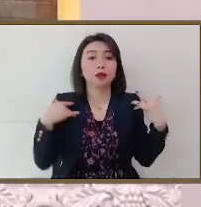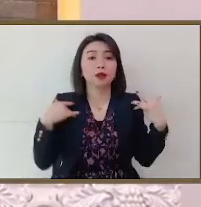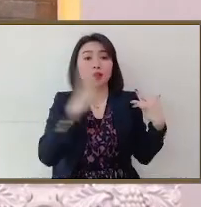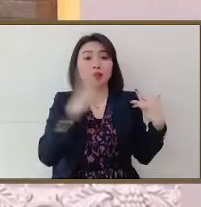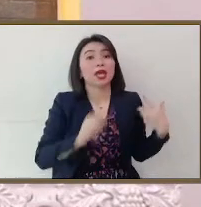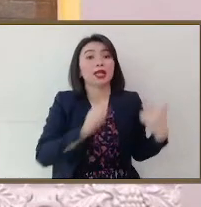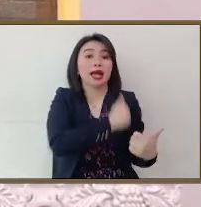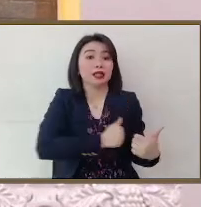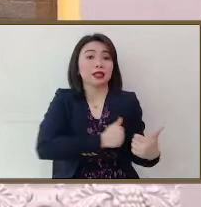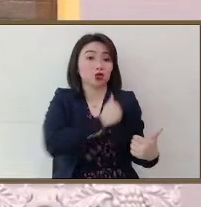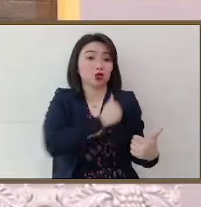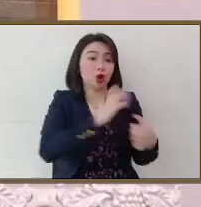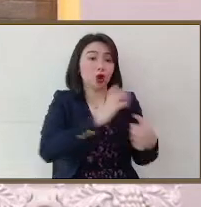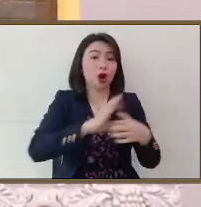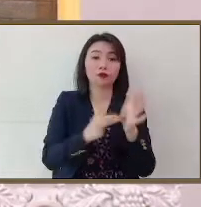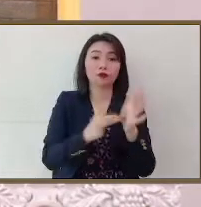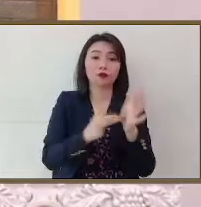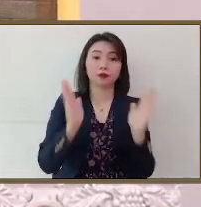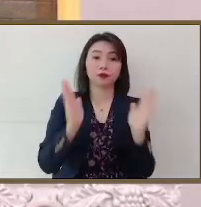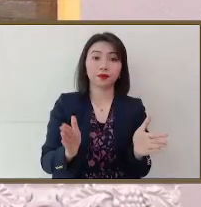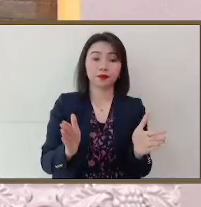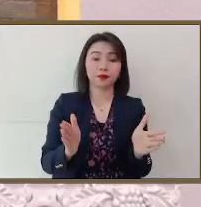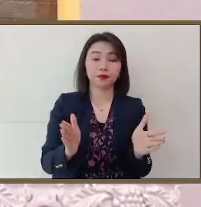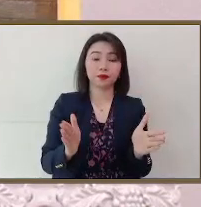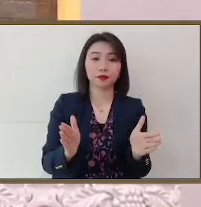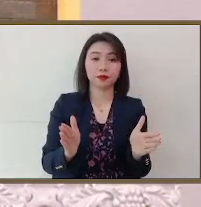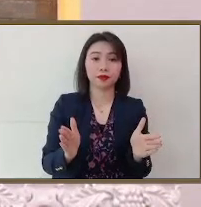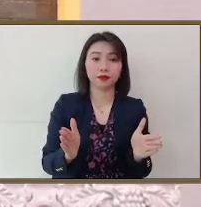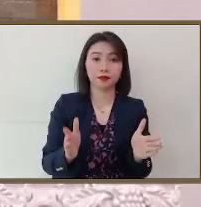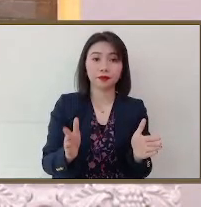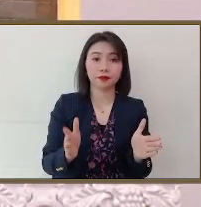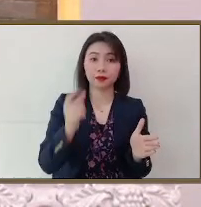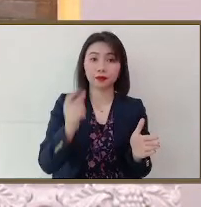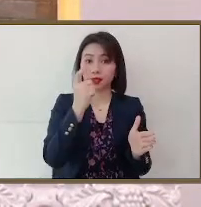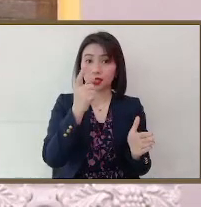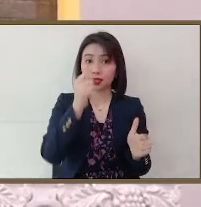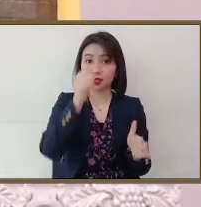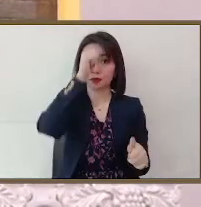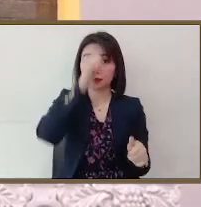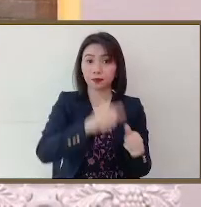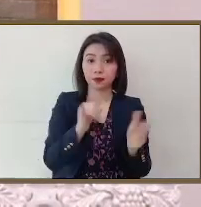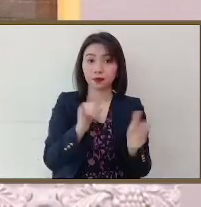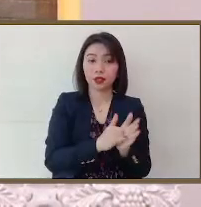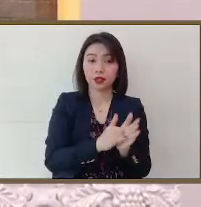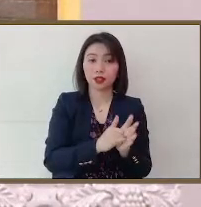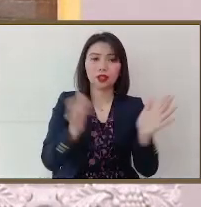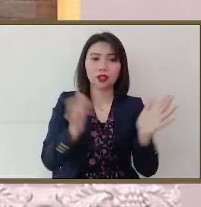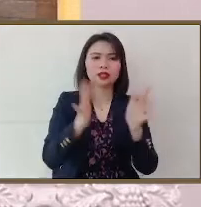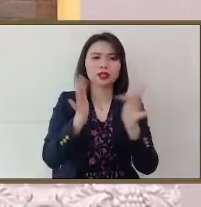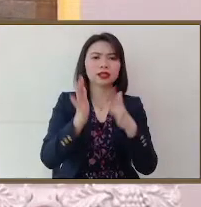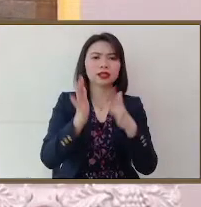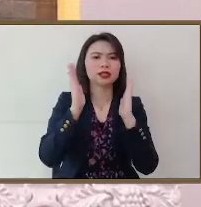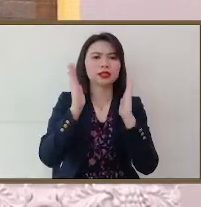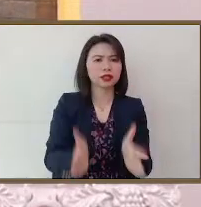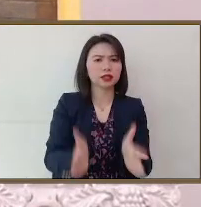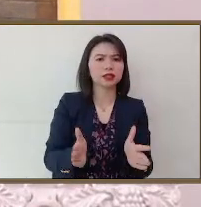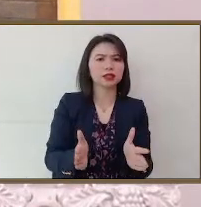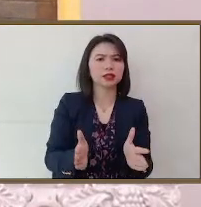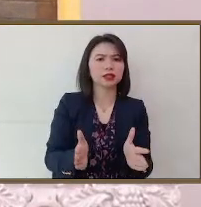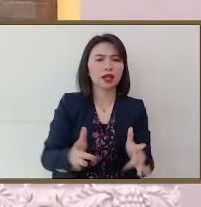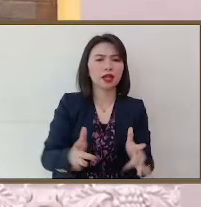mga Kristiyano. Alright? Can you remember that? Ang Christianity ay